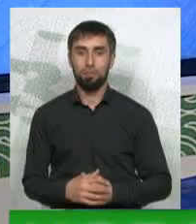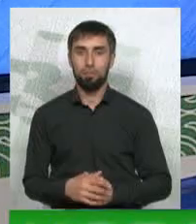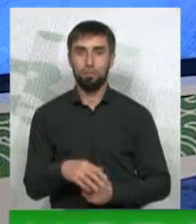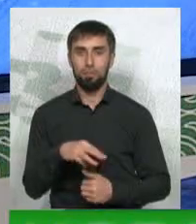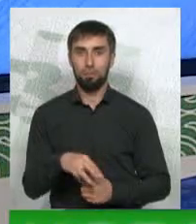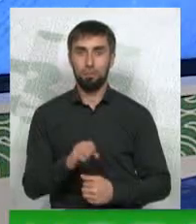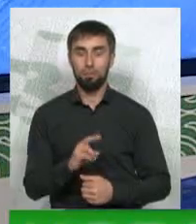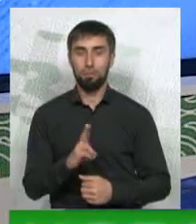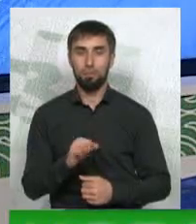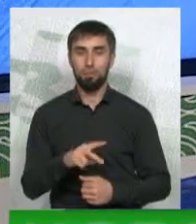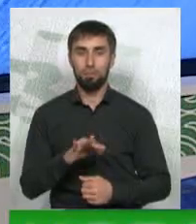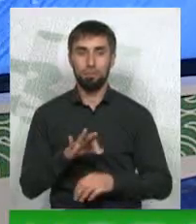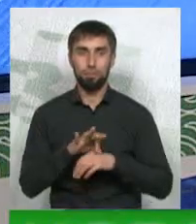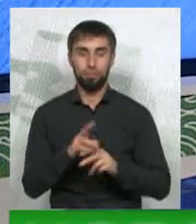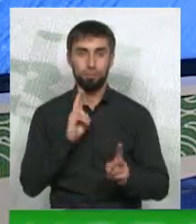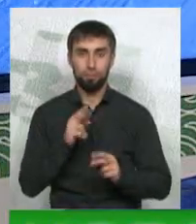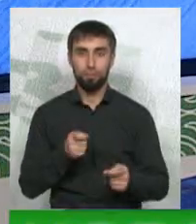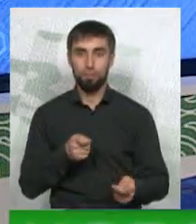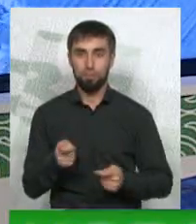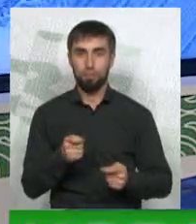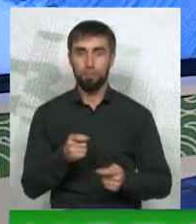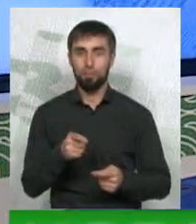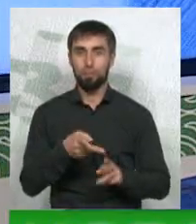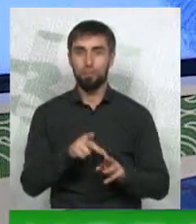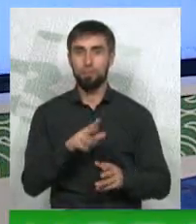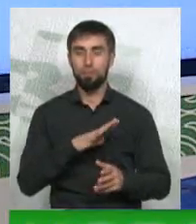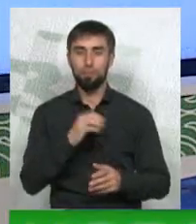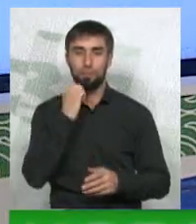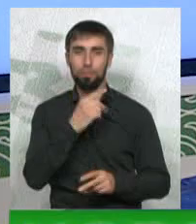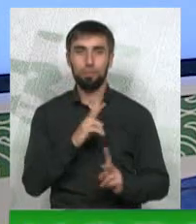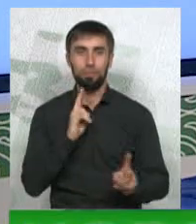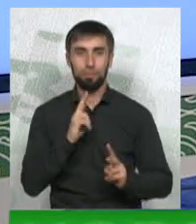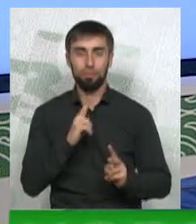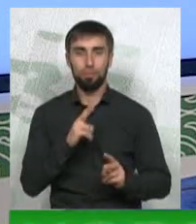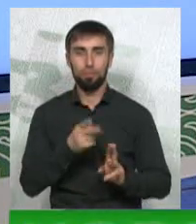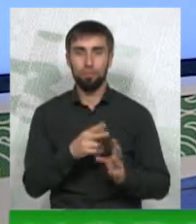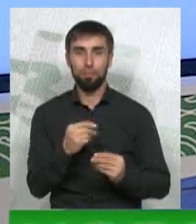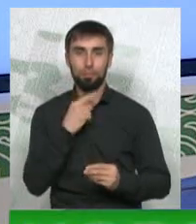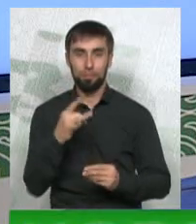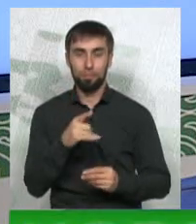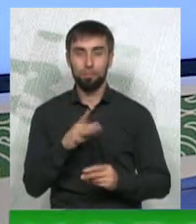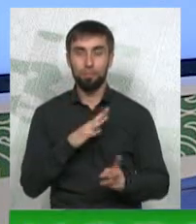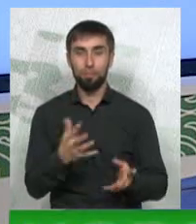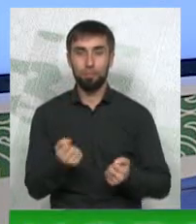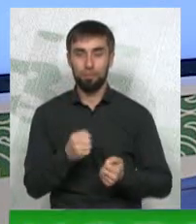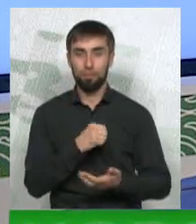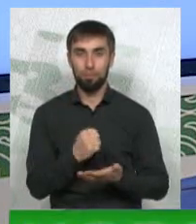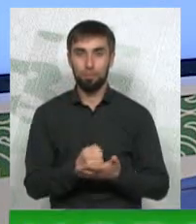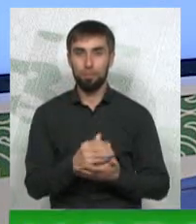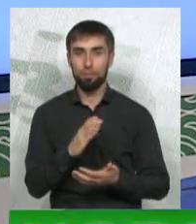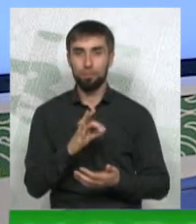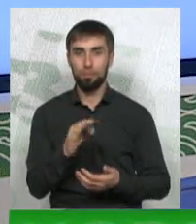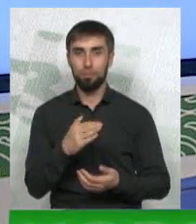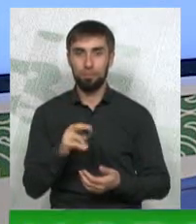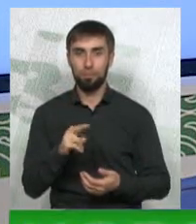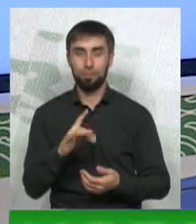Махмуд Али Калиматов провел совещание правительства по итогам Дней Ингушетии в Совете Федерации. Результатом мероприятия стало принятие постановления Совфеда